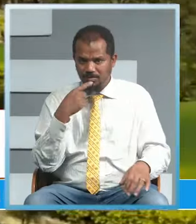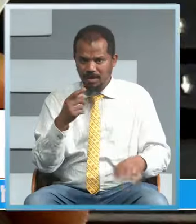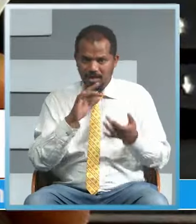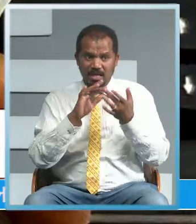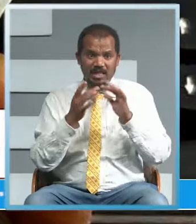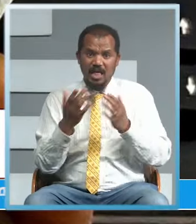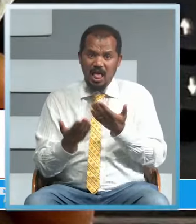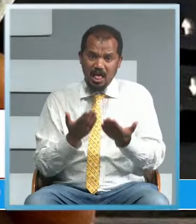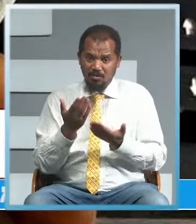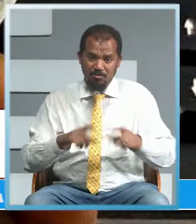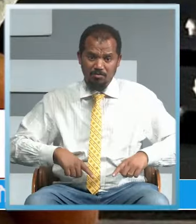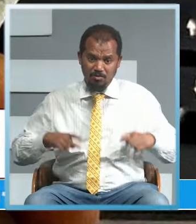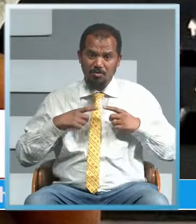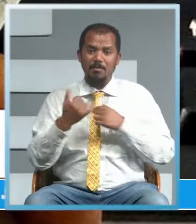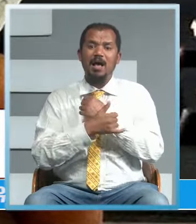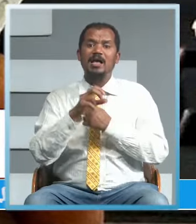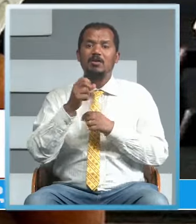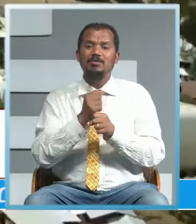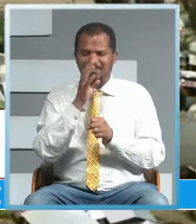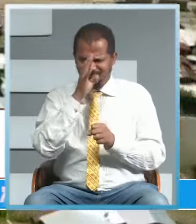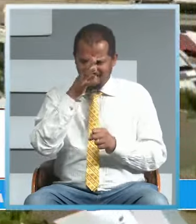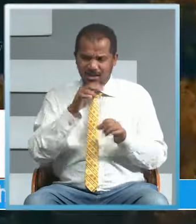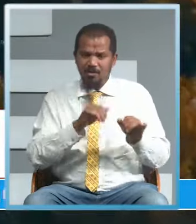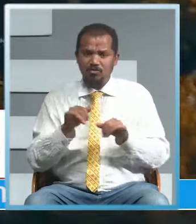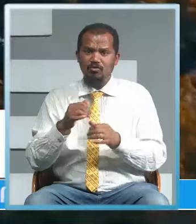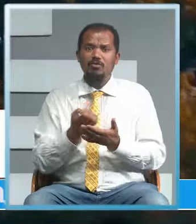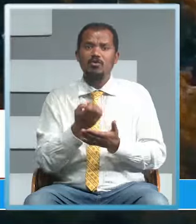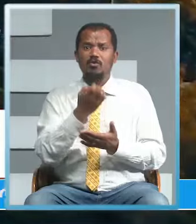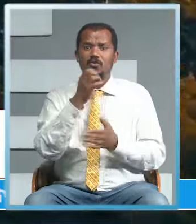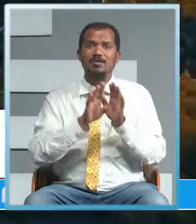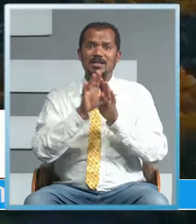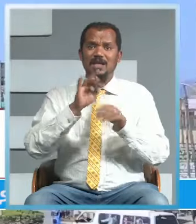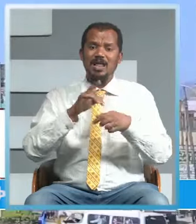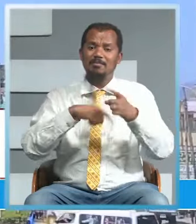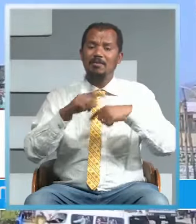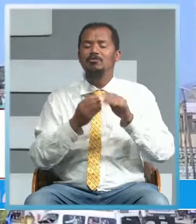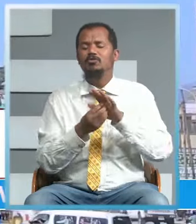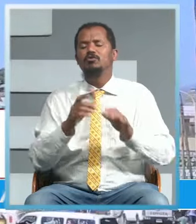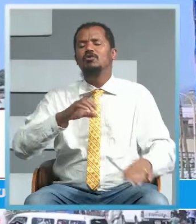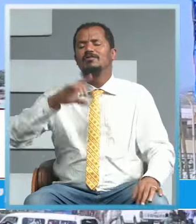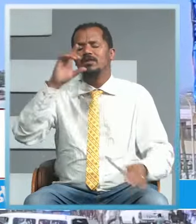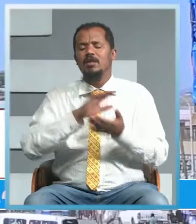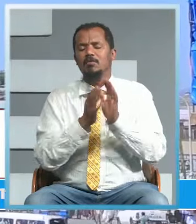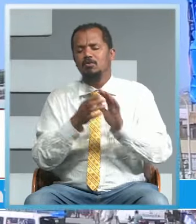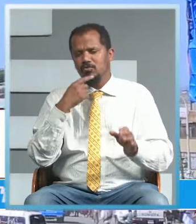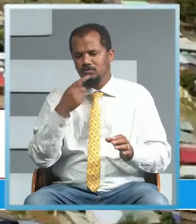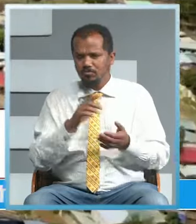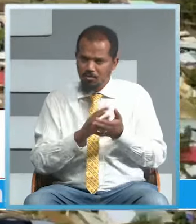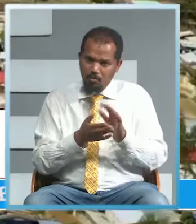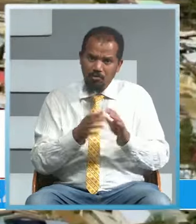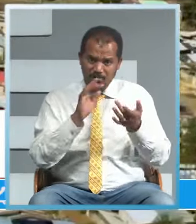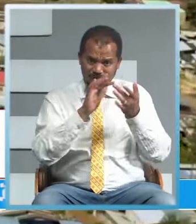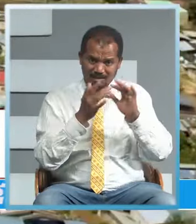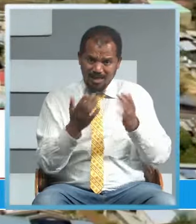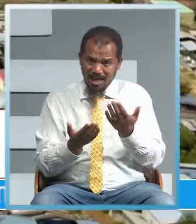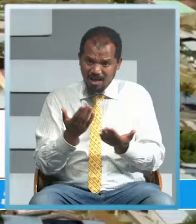የበይነ መረብ አገልግሎት መኖር በሀገራዊ ስራ ፈጠራ እንዲሁም ኢኮኖሚያዊ እድገት ላይ የሚያመጣው ተጽዕኖ ከፍተኛ መሆኑም አመላክቷል። በመሆኑም የበይነ